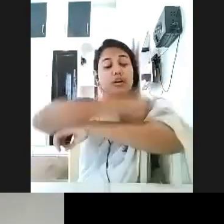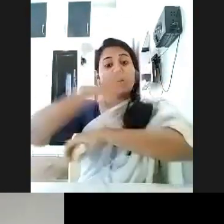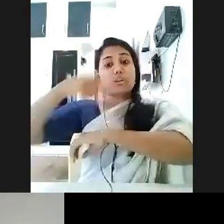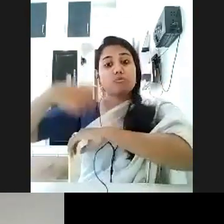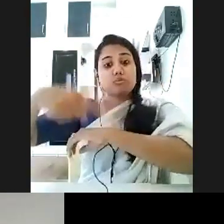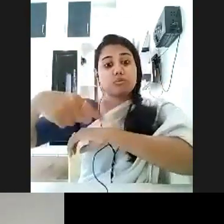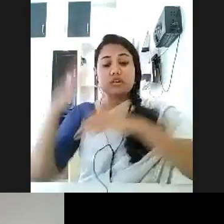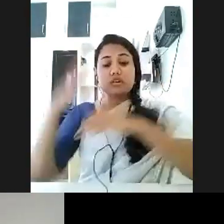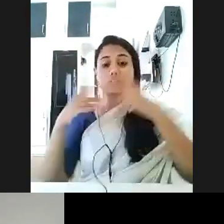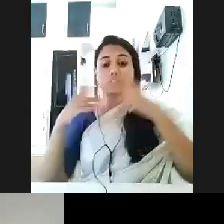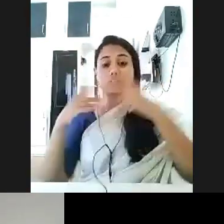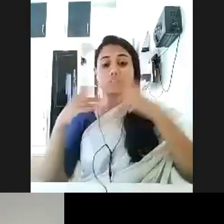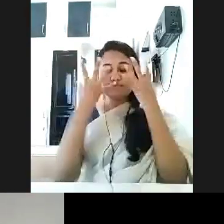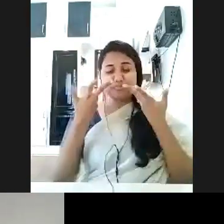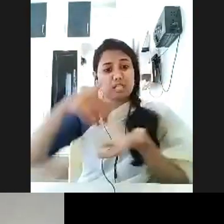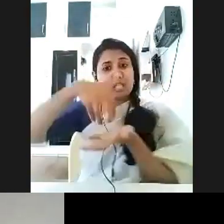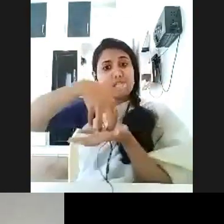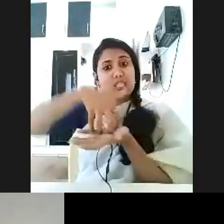കാര്യങ്ങൾ വേണ്ടി വരുന്നതായിരിക്കും.